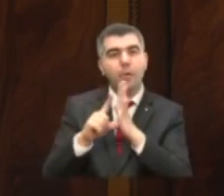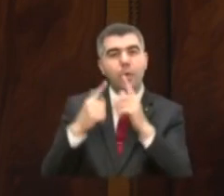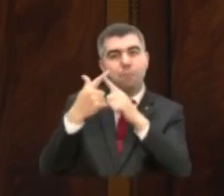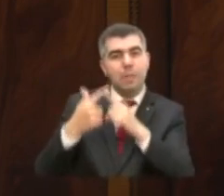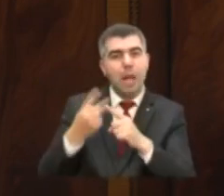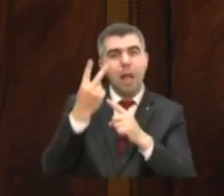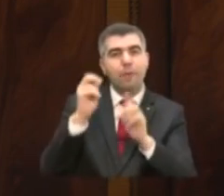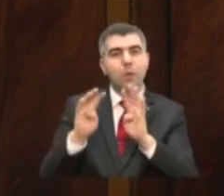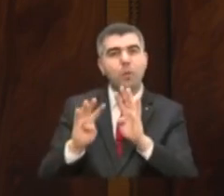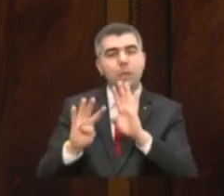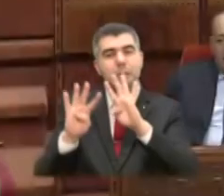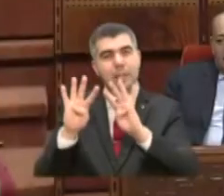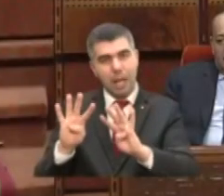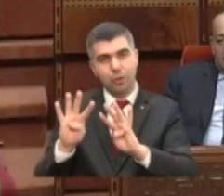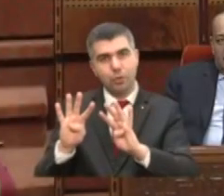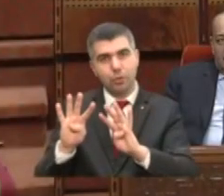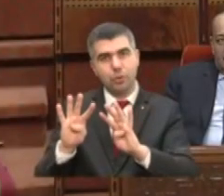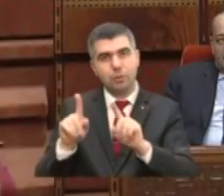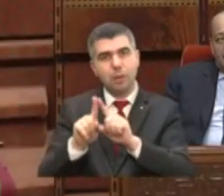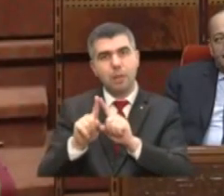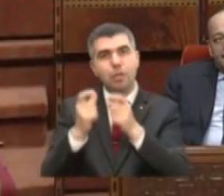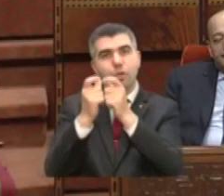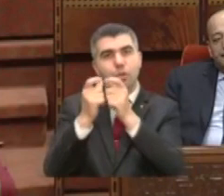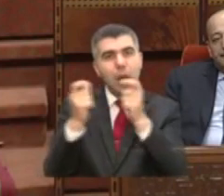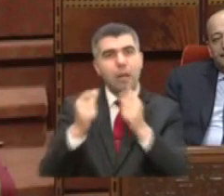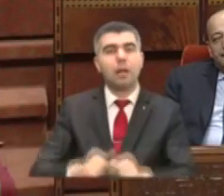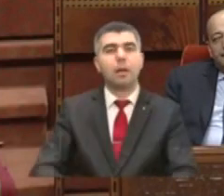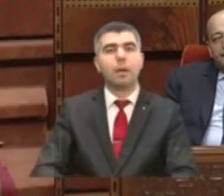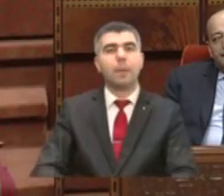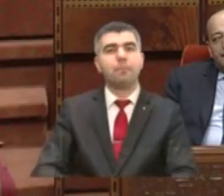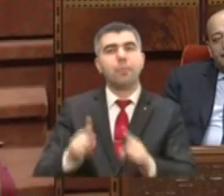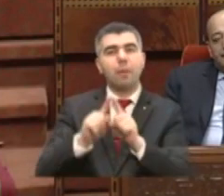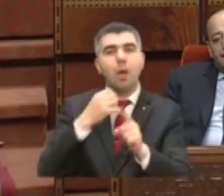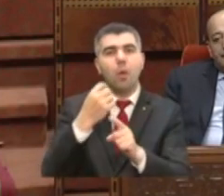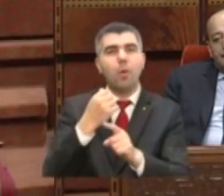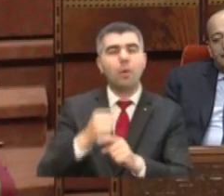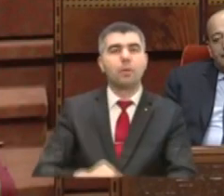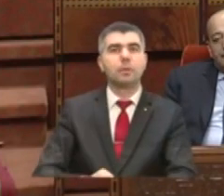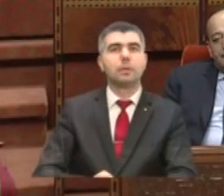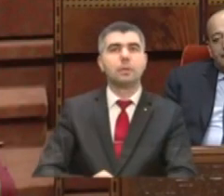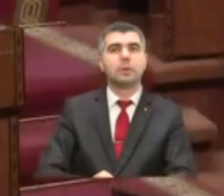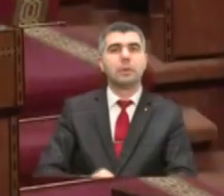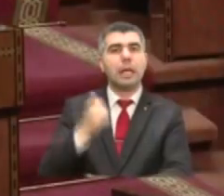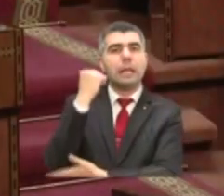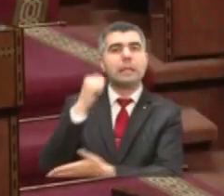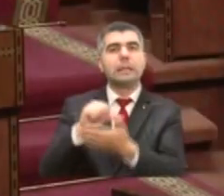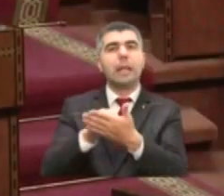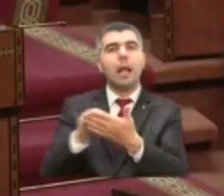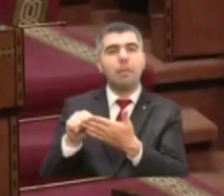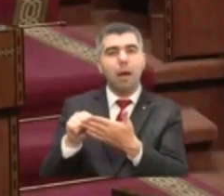داك الشيء اللي كيستافدوا منه المقاولات ديال الاعفاء من الضريبه على